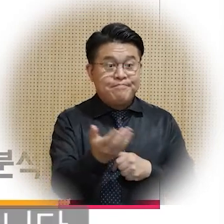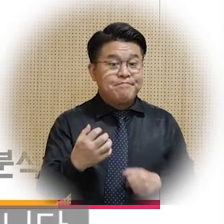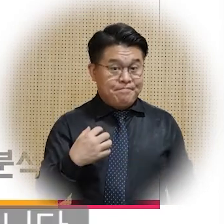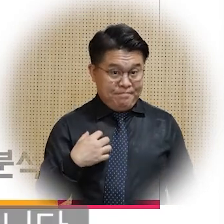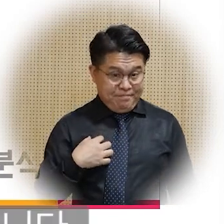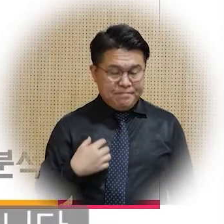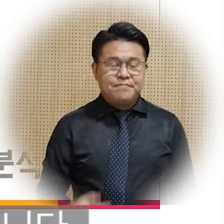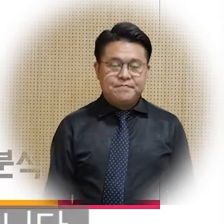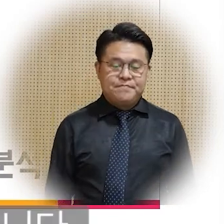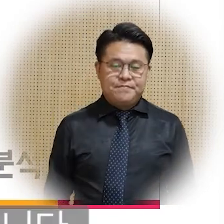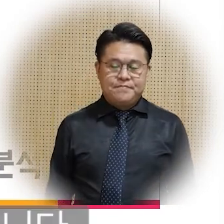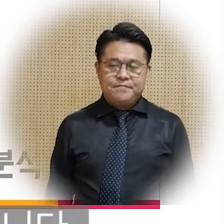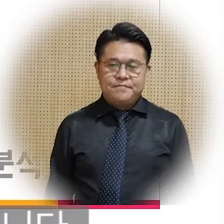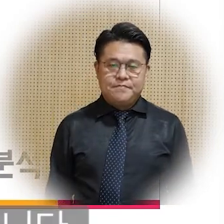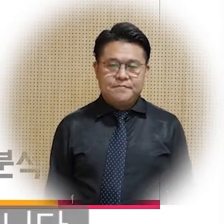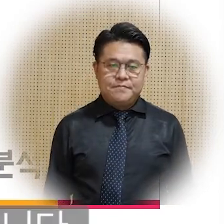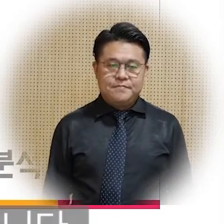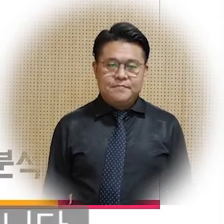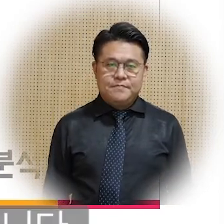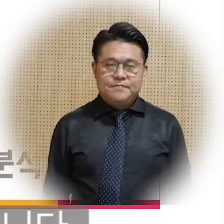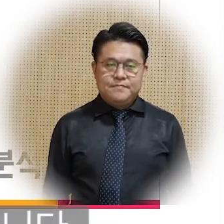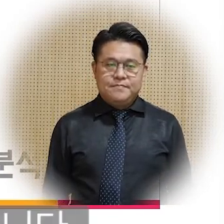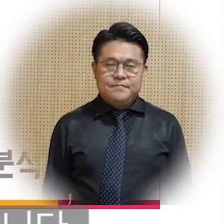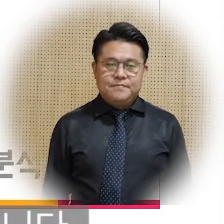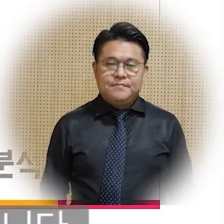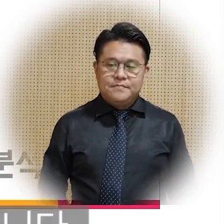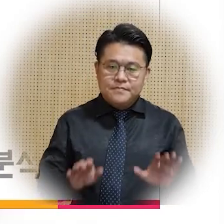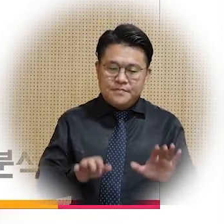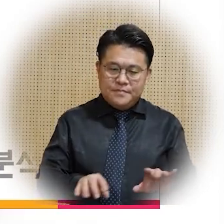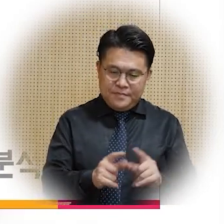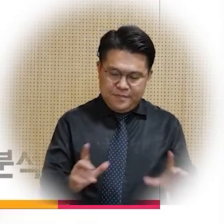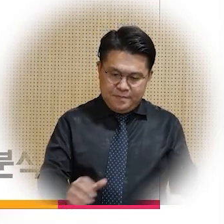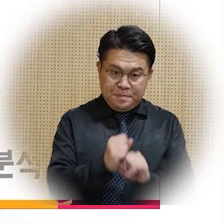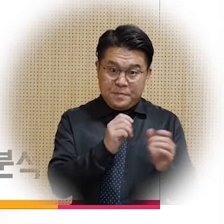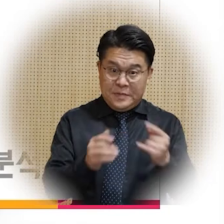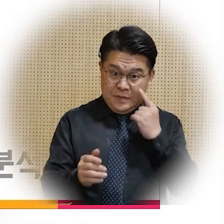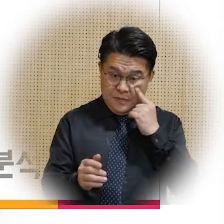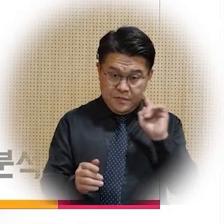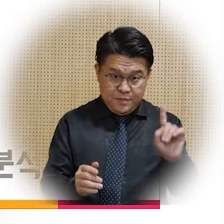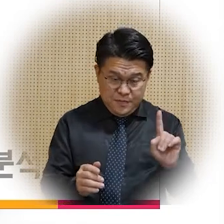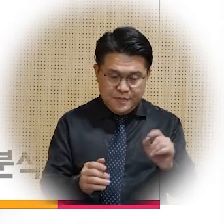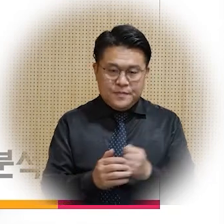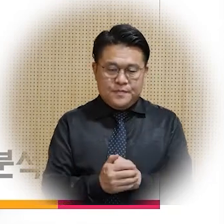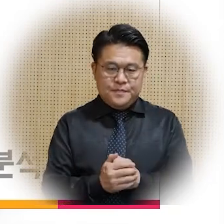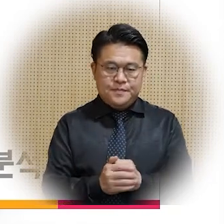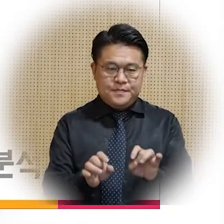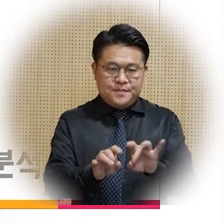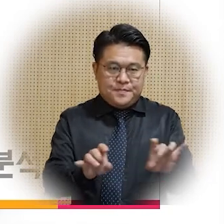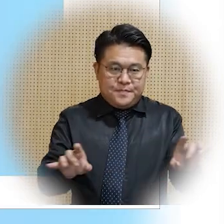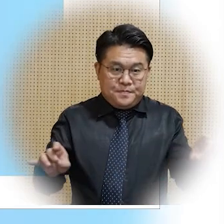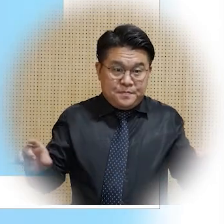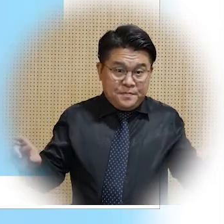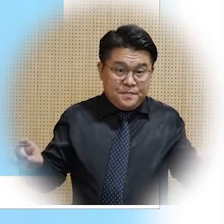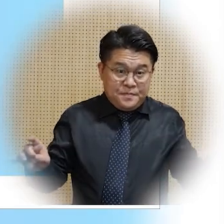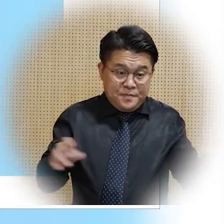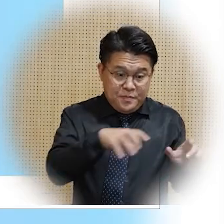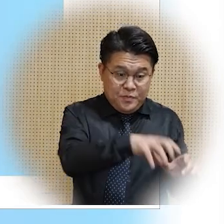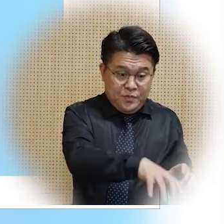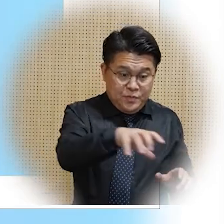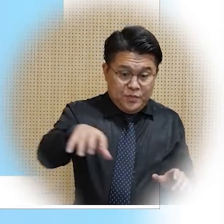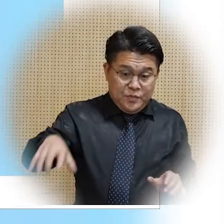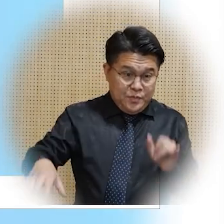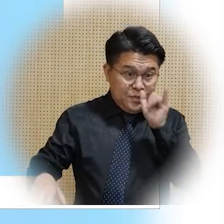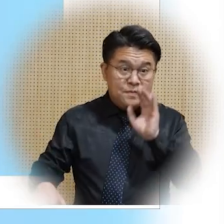게 여러분들이 해야 될 그런 일이다라고 이제 보시면 될 것 같습니다. 그래서 이제 좀 종합적으로 정리를 해보면요. 각자 소속되어